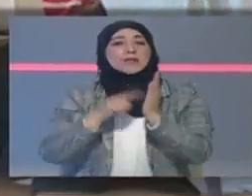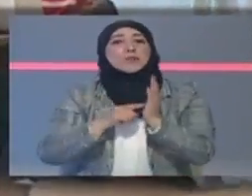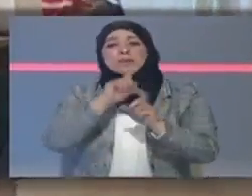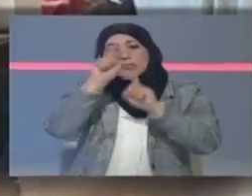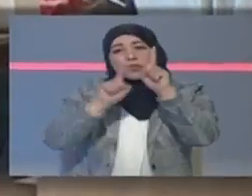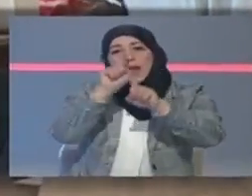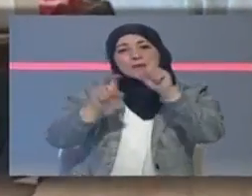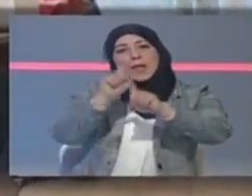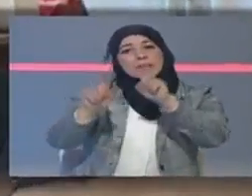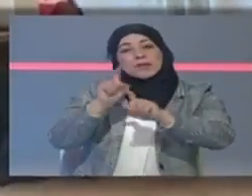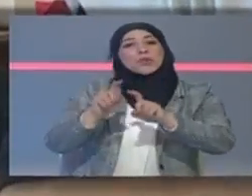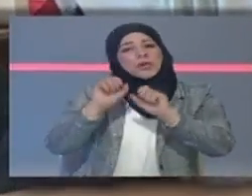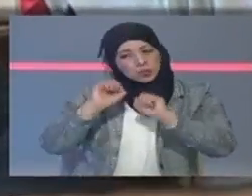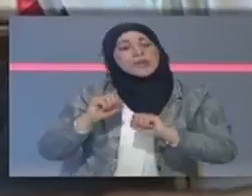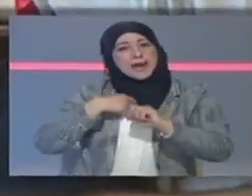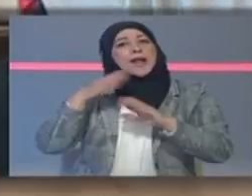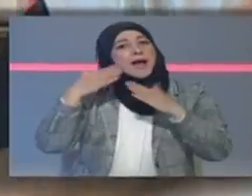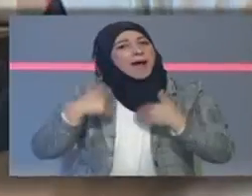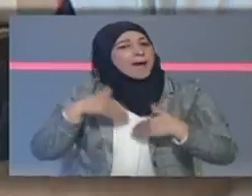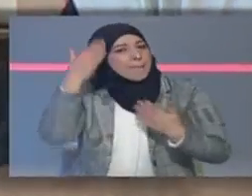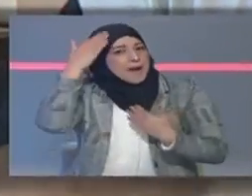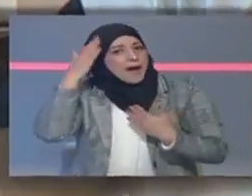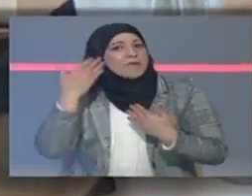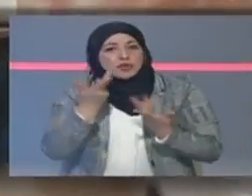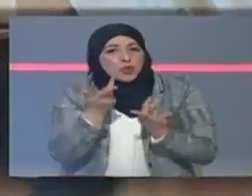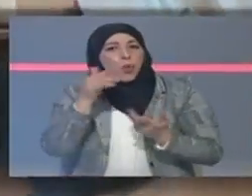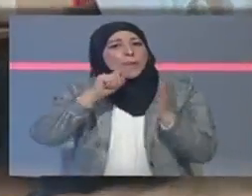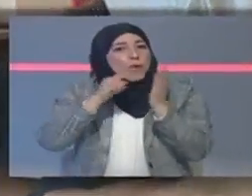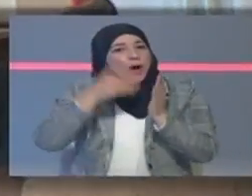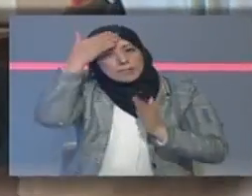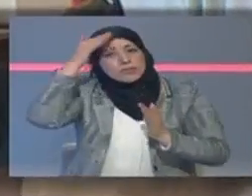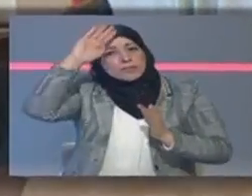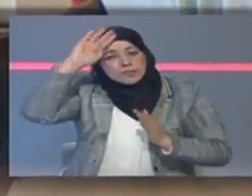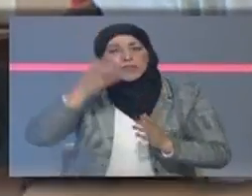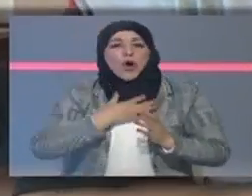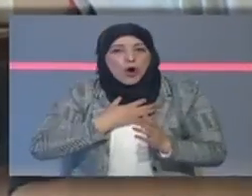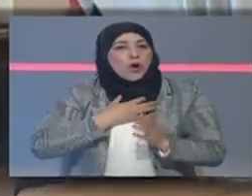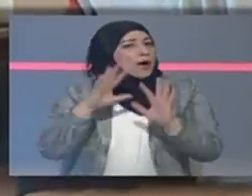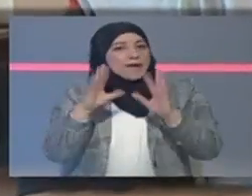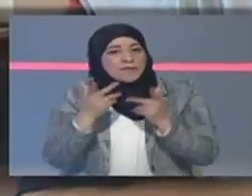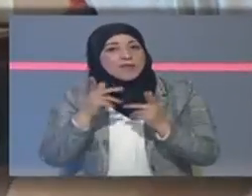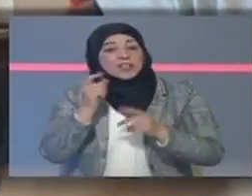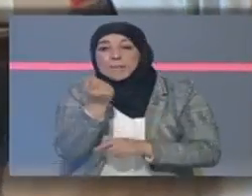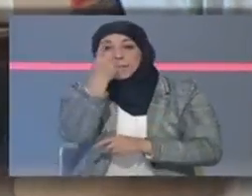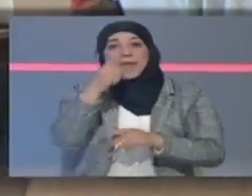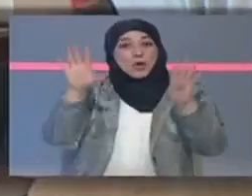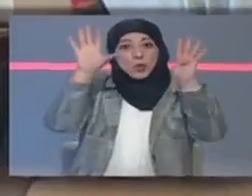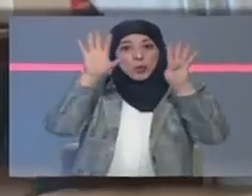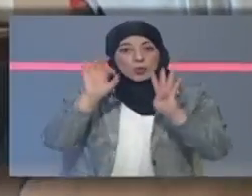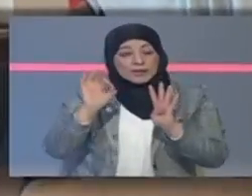يسألنا سؤالات، يقول لك أنا نحب نعرف الأعراض، أنا نحب نعرف معلومات على الكورونا، دونك في عوض باش يطلب 190